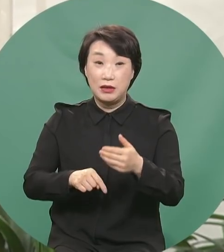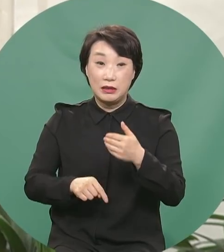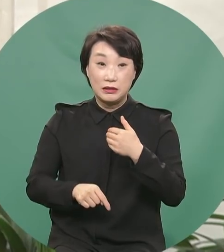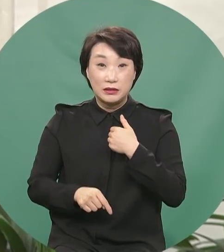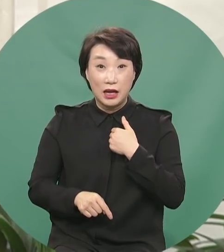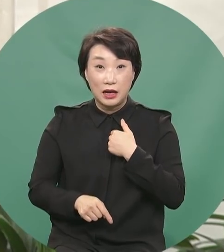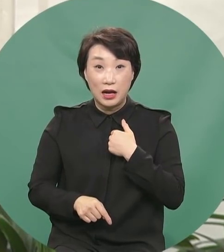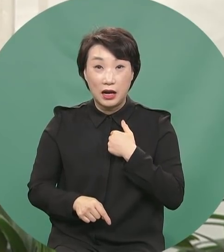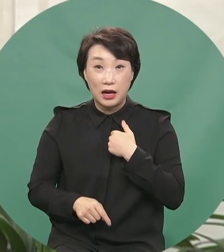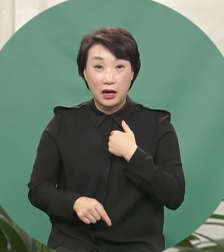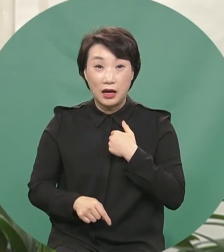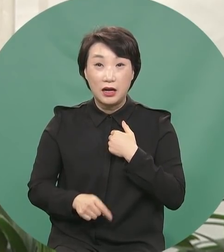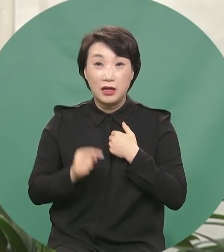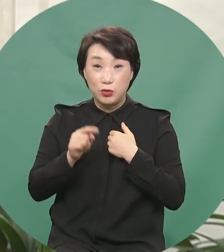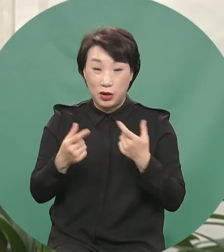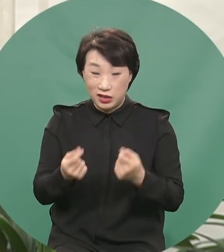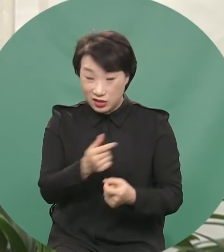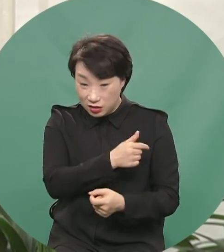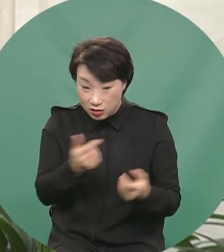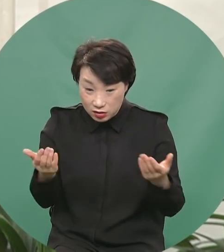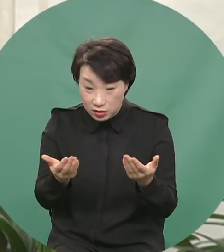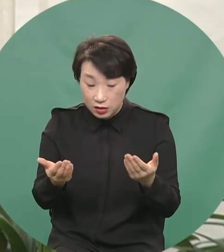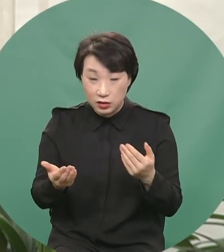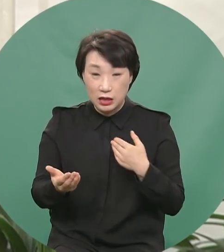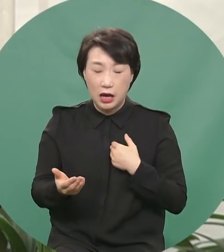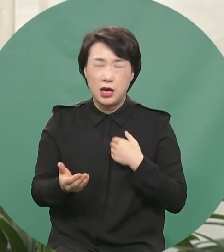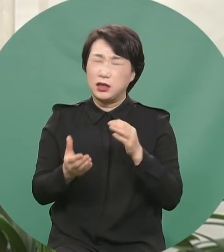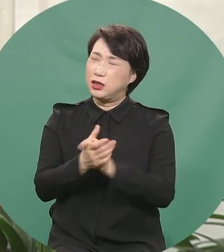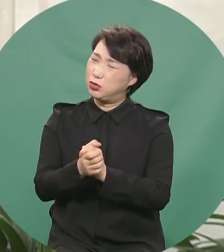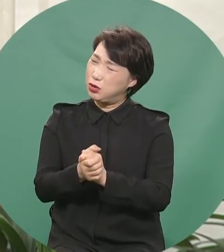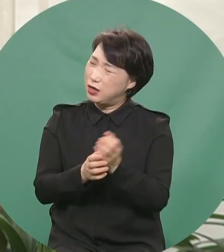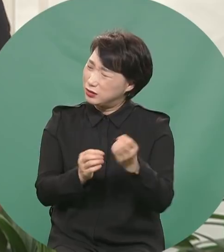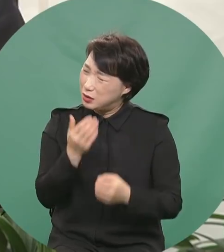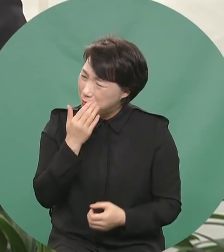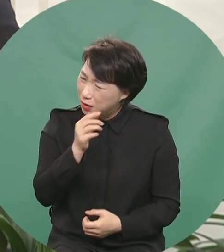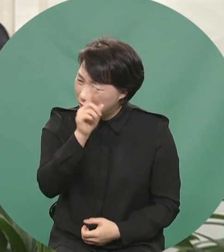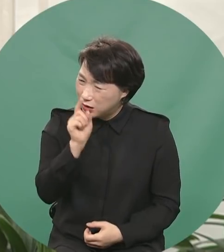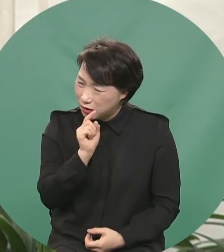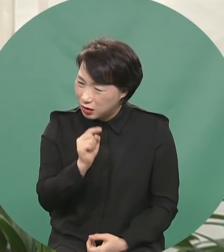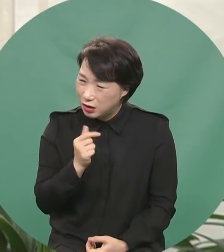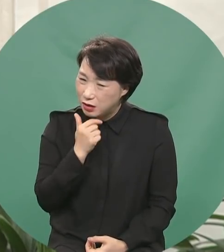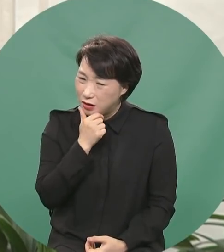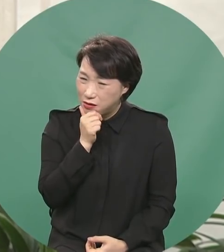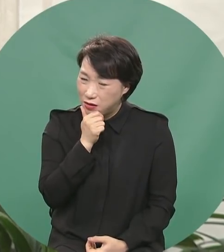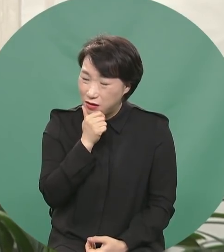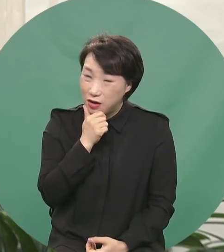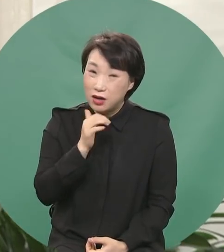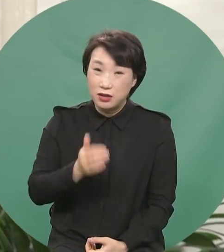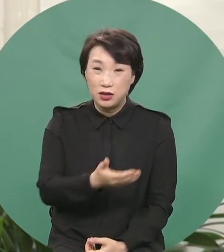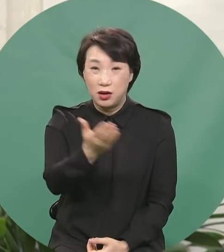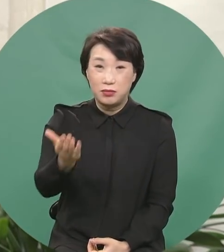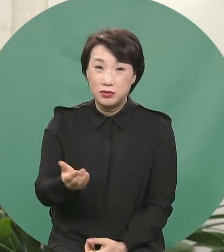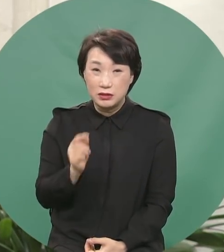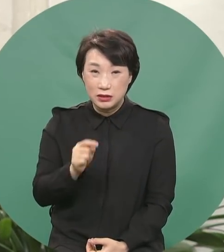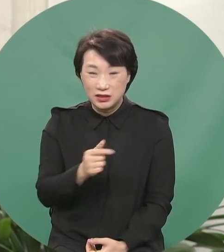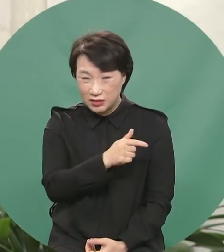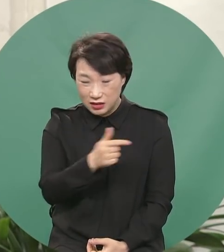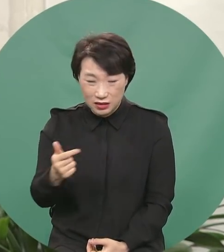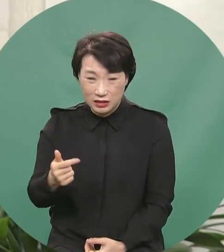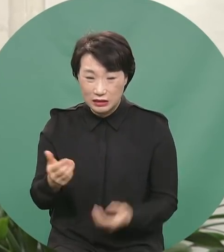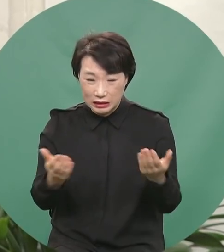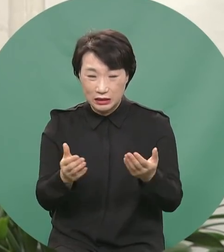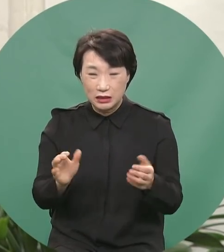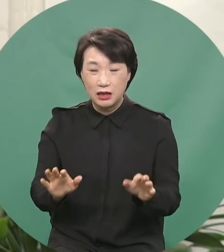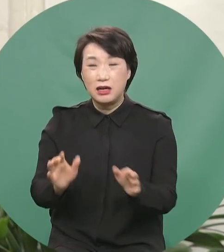내게 이런 큰 일이 기도한다고 되겠어, 이런 큰 병이 예수님의